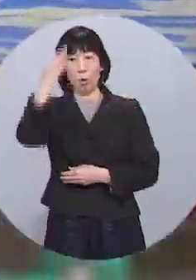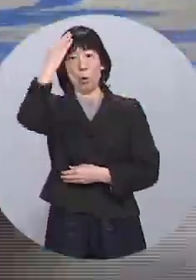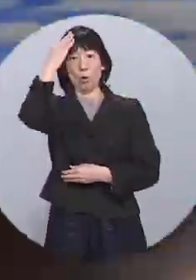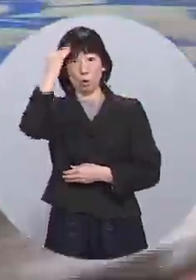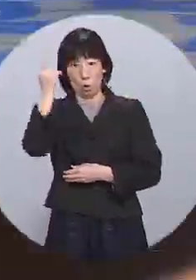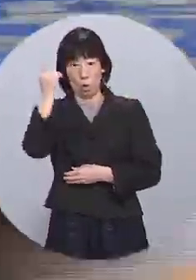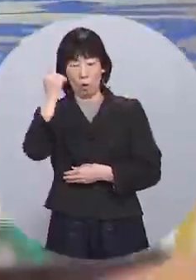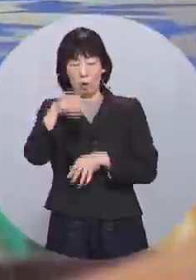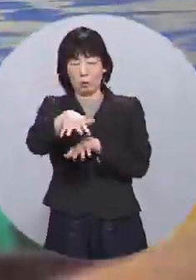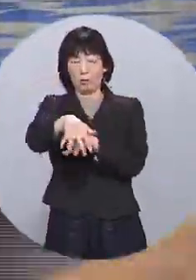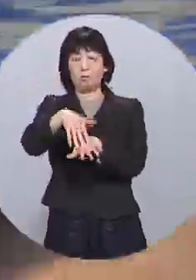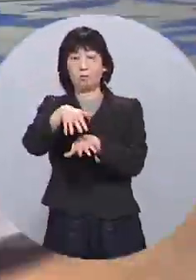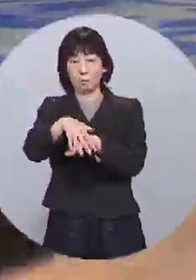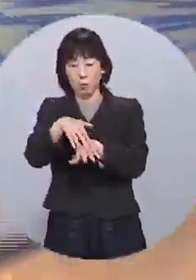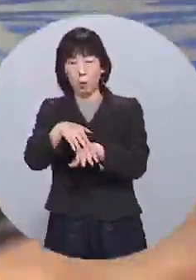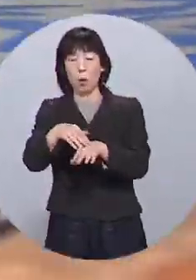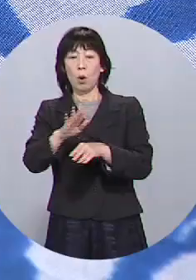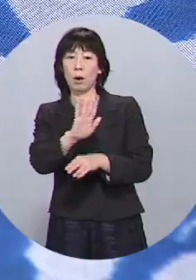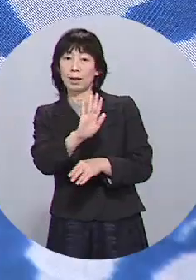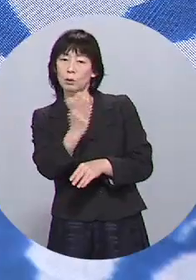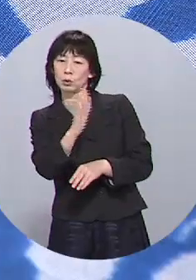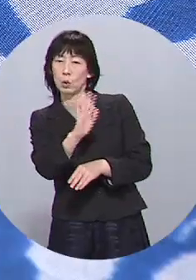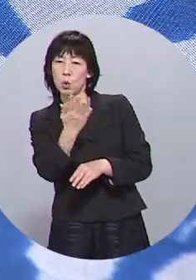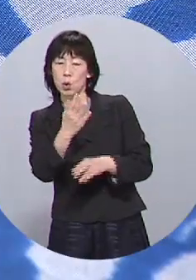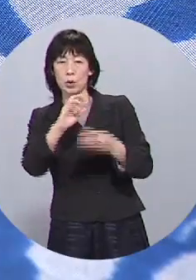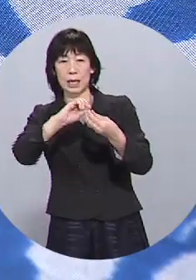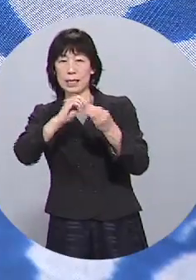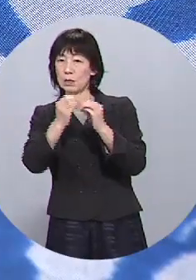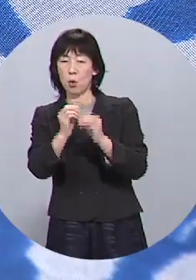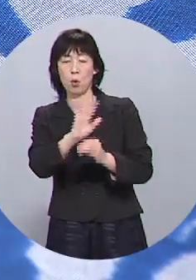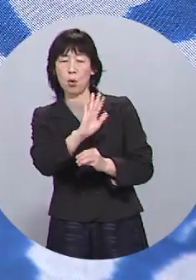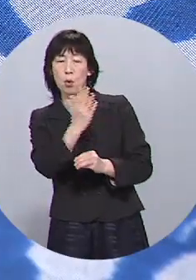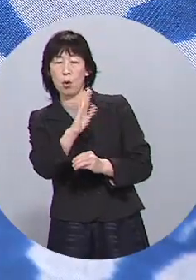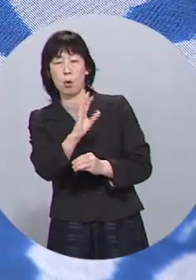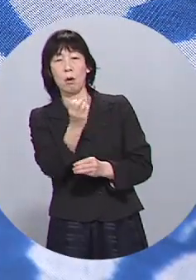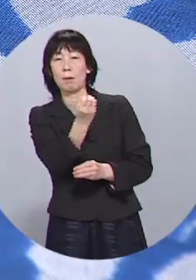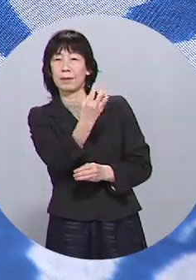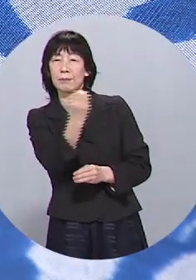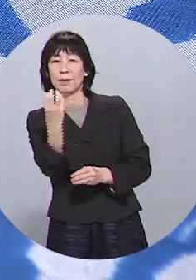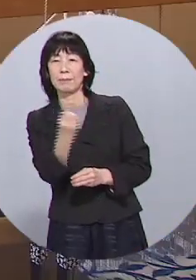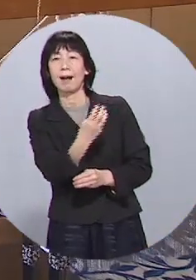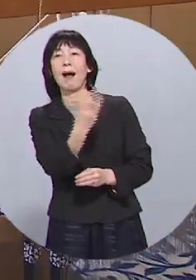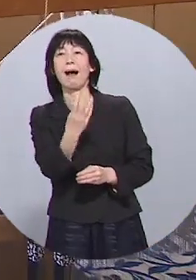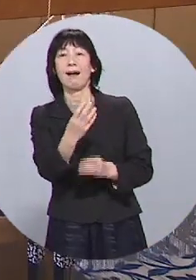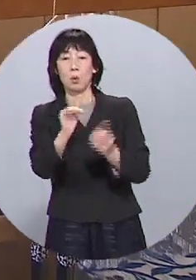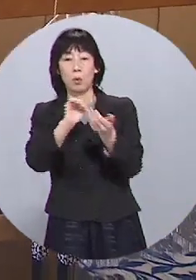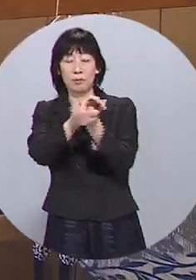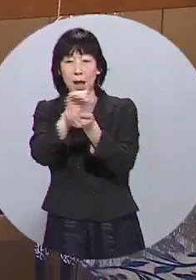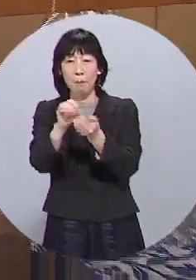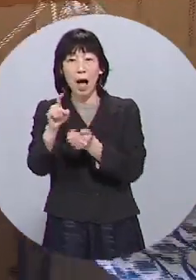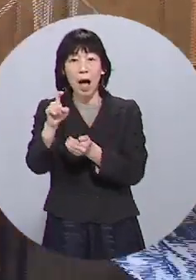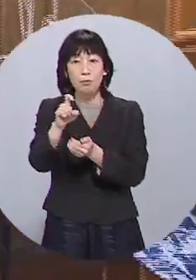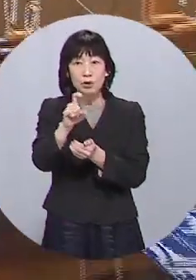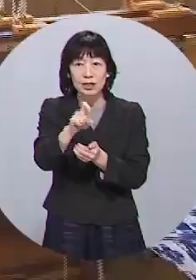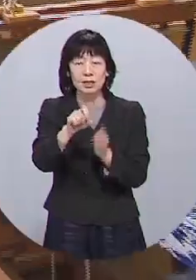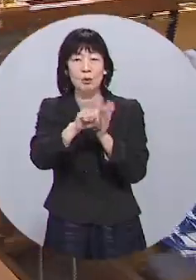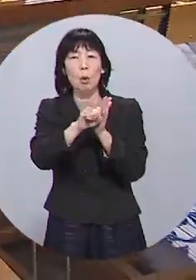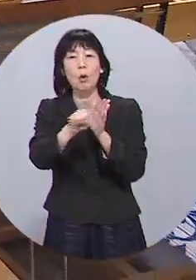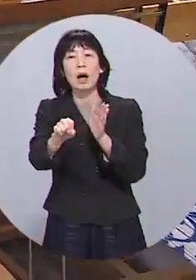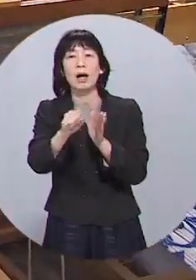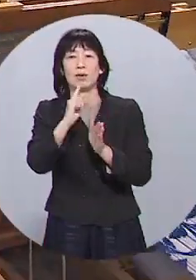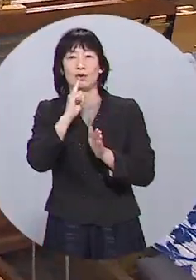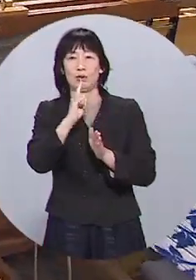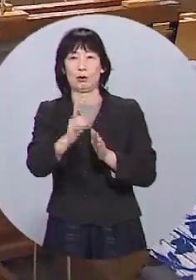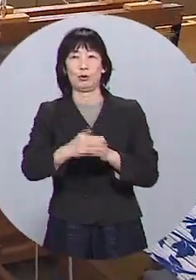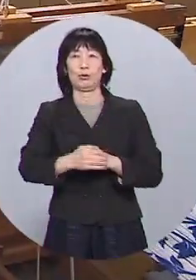入る色が角度によって違うのでそれが玉虫効果って言われてます。 佐伯 さんの着てる羽織も玉虫効果出て